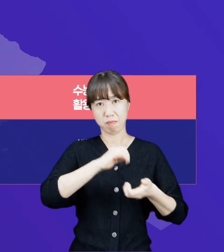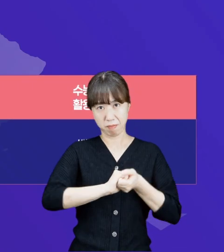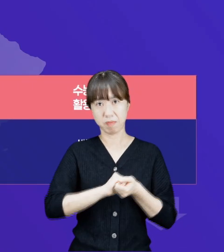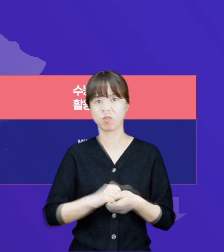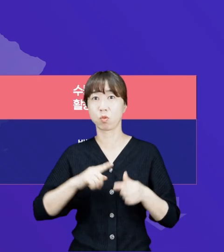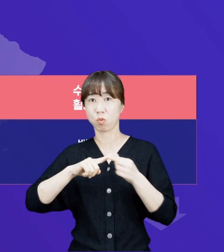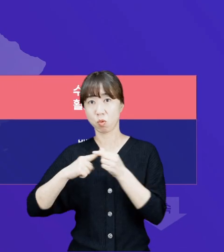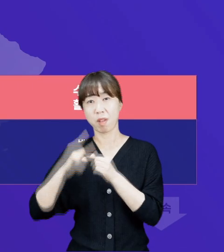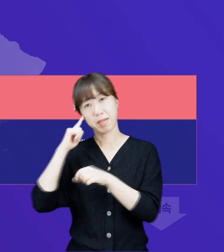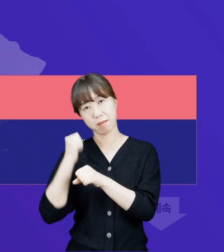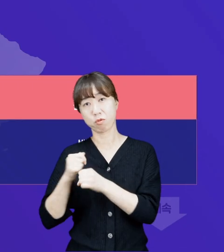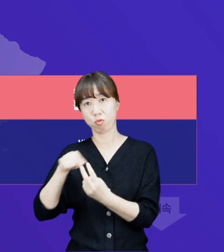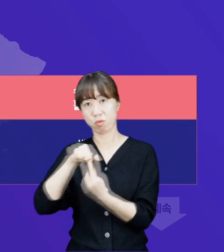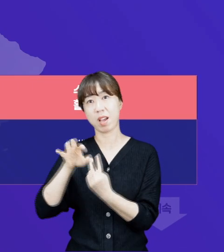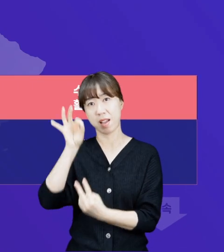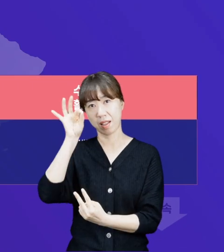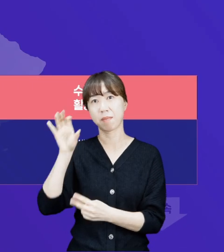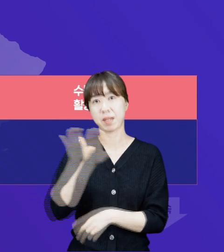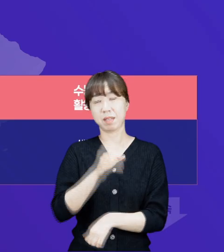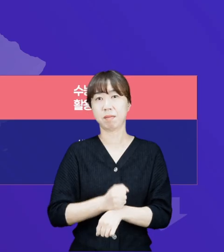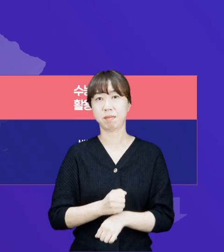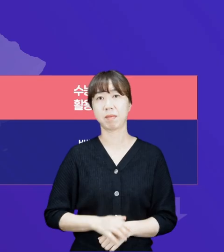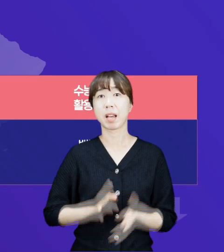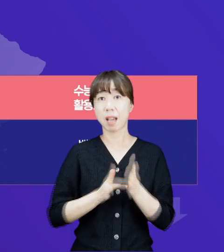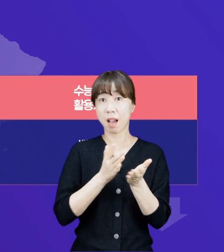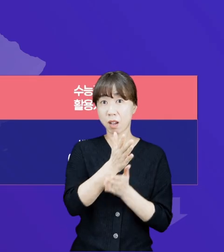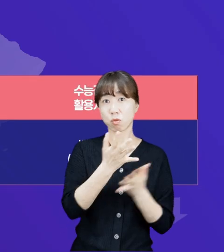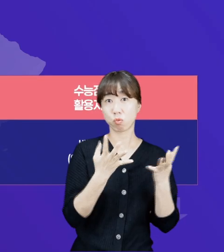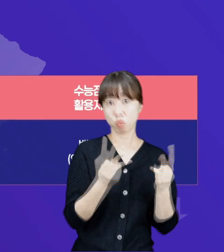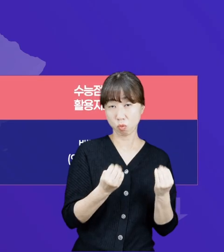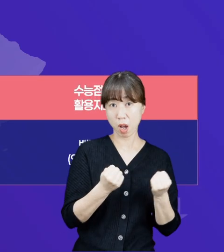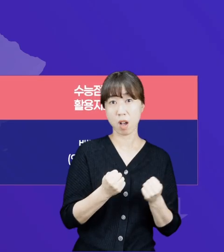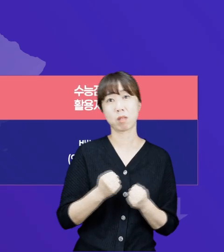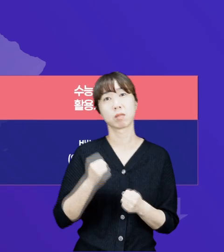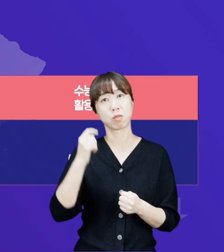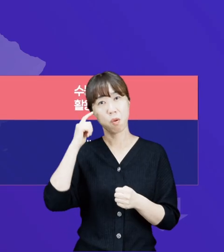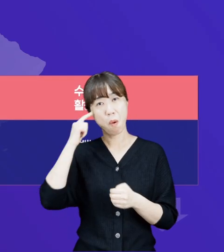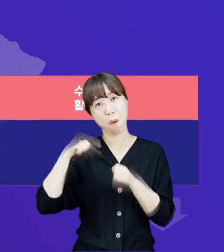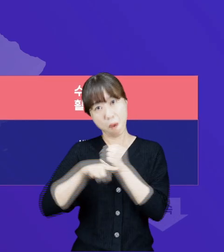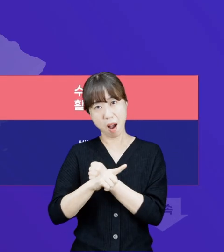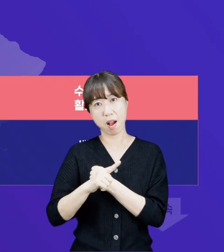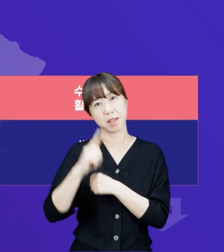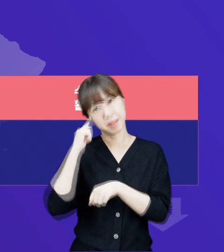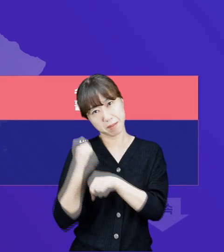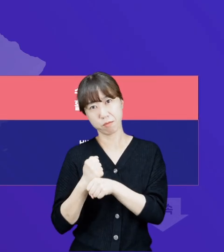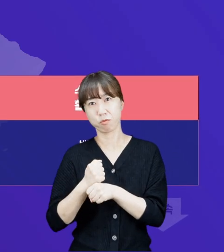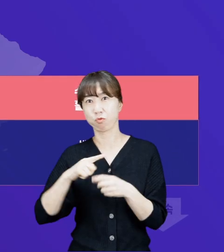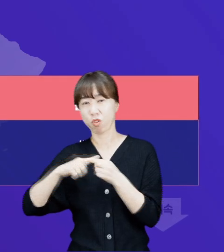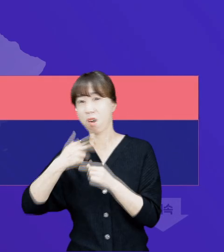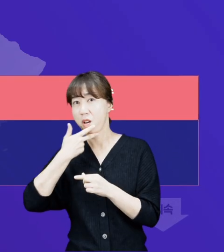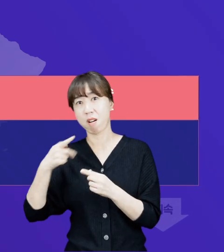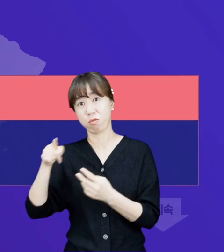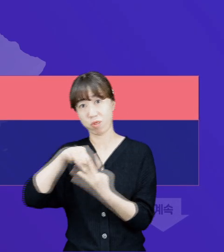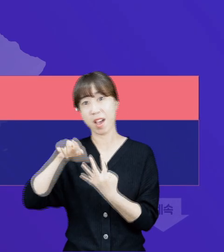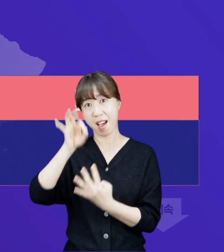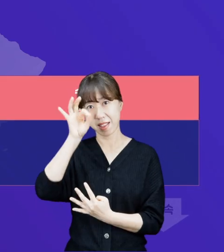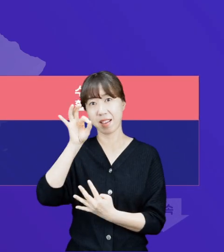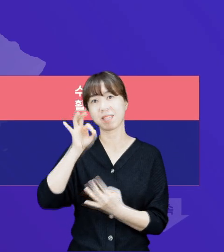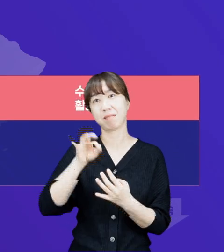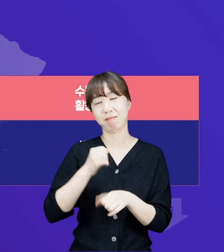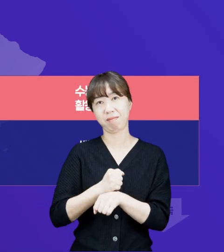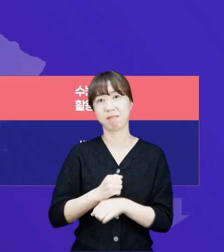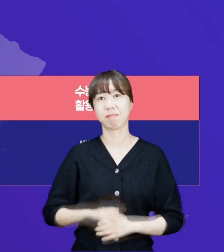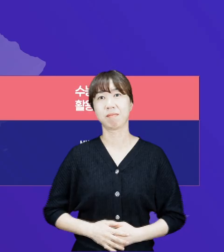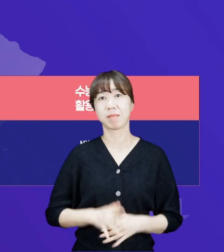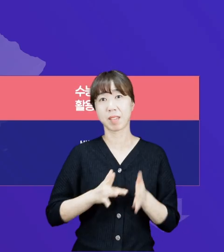한 개 영역 선택 반영합니다. 약학과는 수학, 과탐 필수, 국어, 영어 중 한 개 영역을 선택하여 반영합니다.